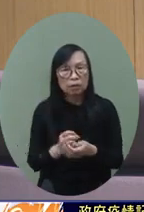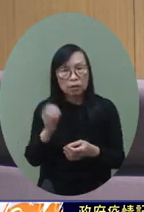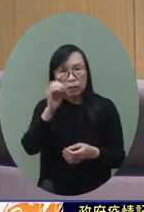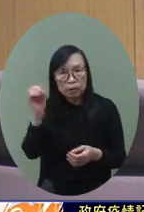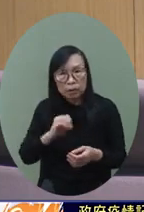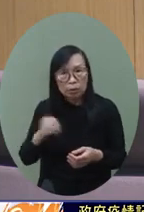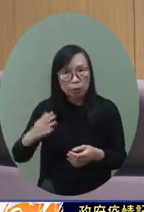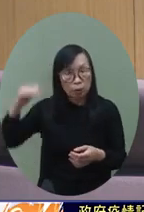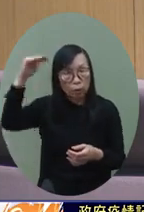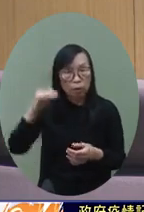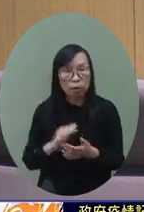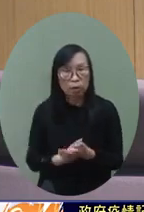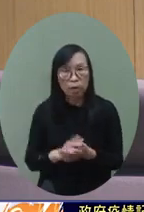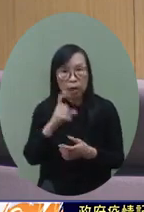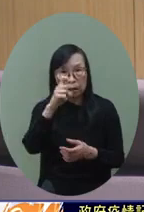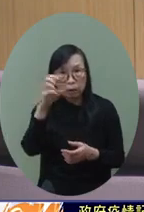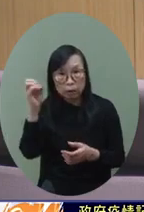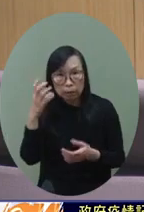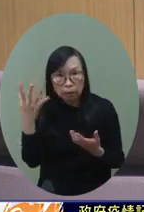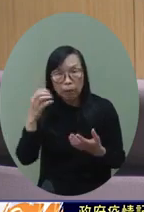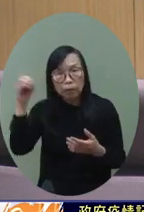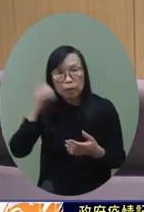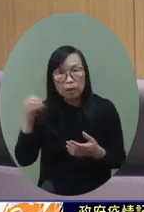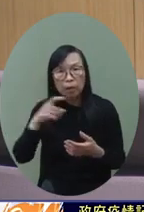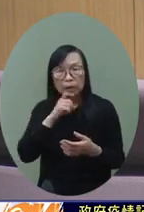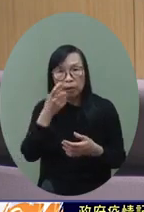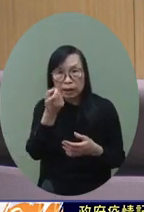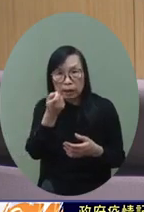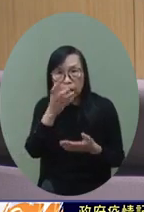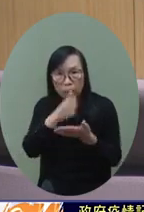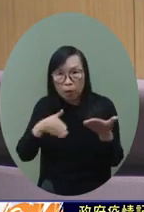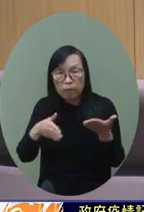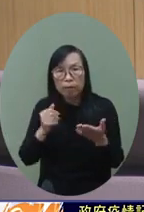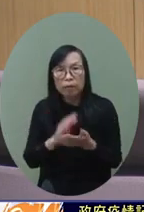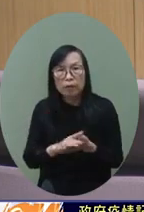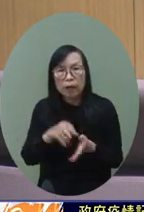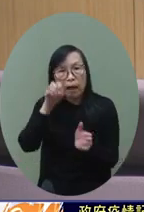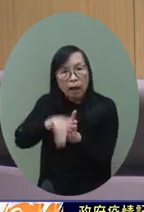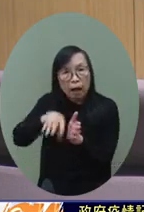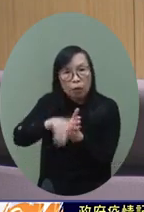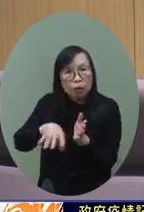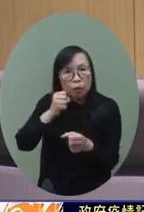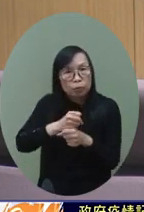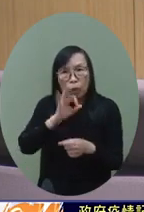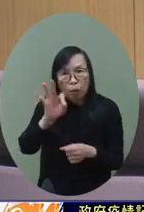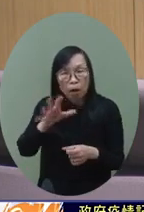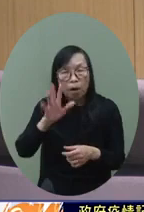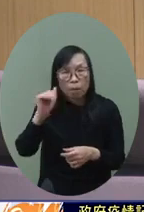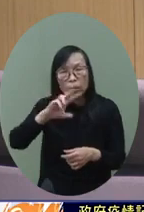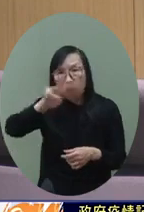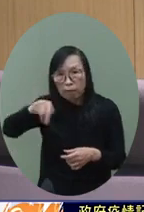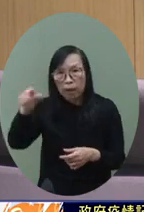咁有90多%，咁但係可能仲有少部分係即係走漏咗係冇做，會唔會都揾翻嗰啲